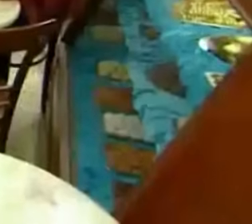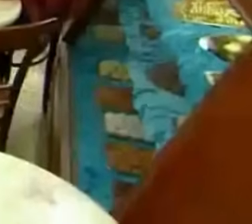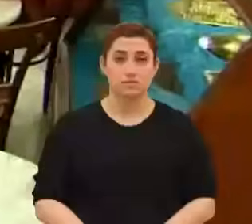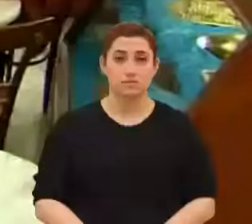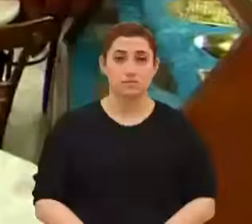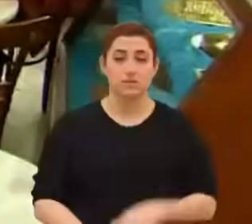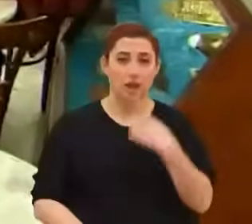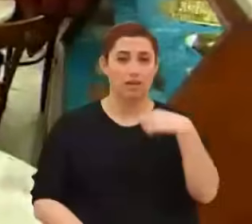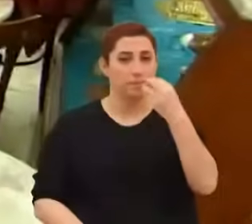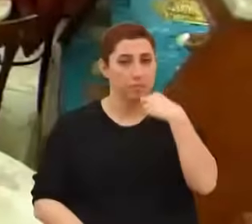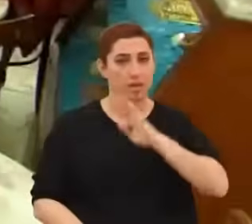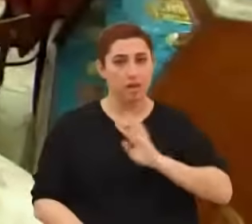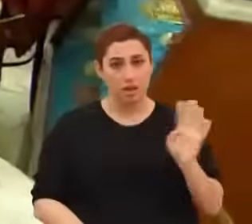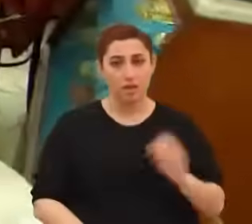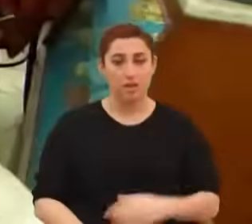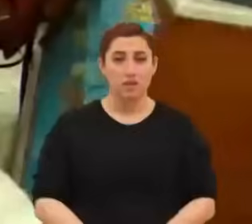Tatlı mısın Dayaduk?